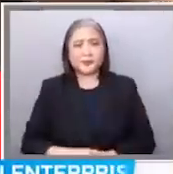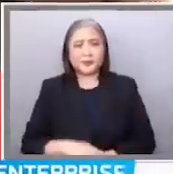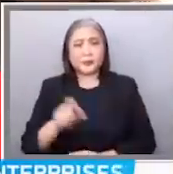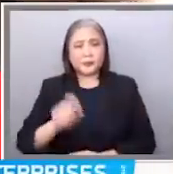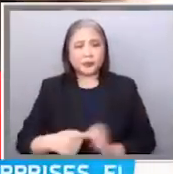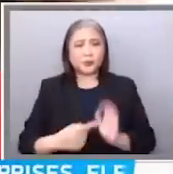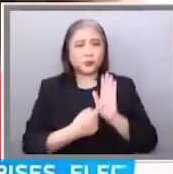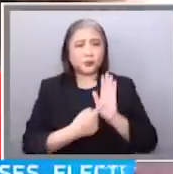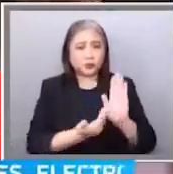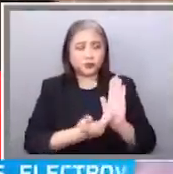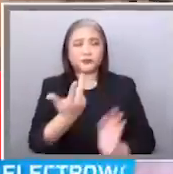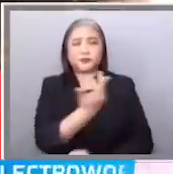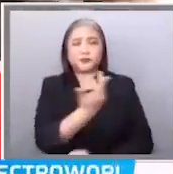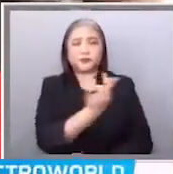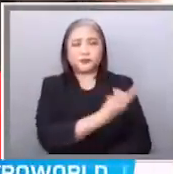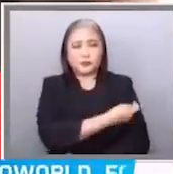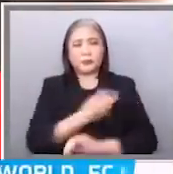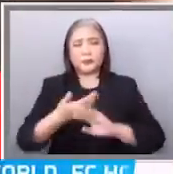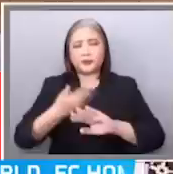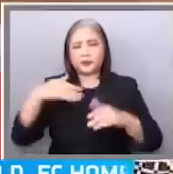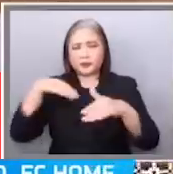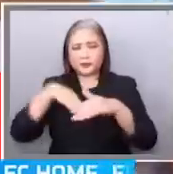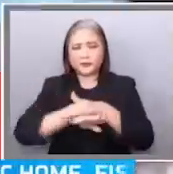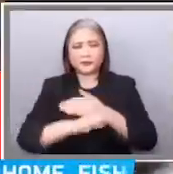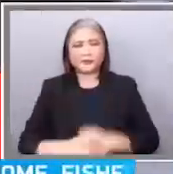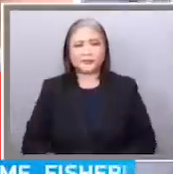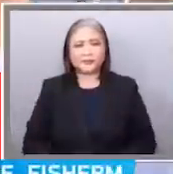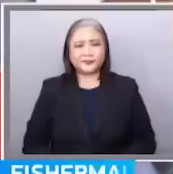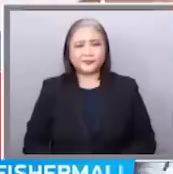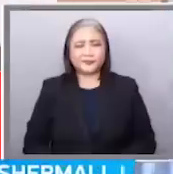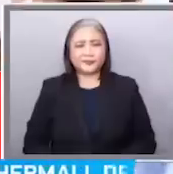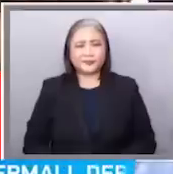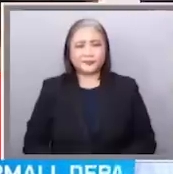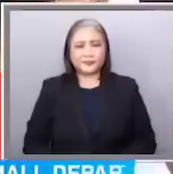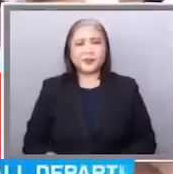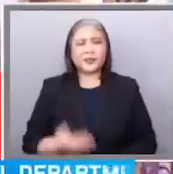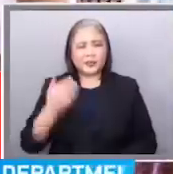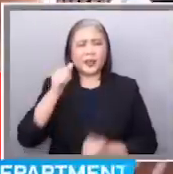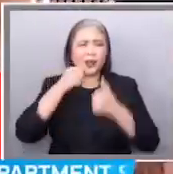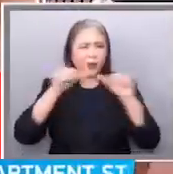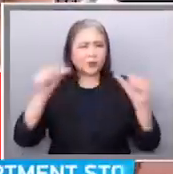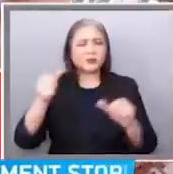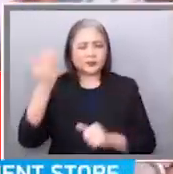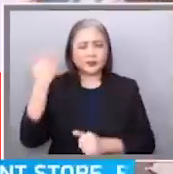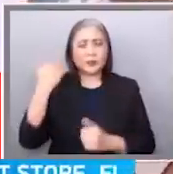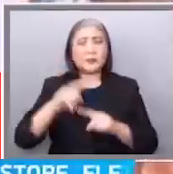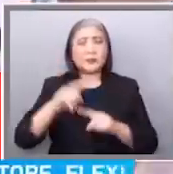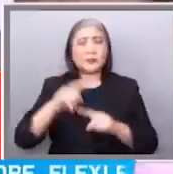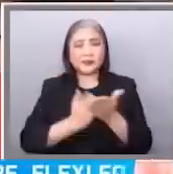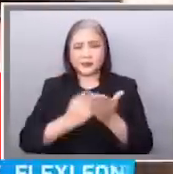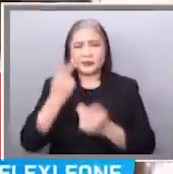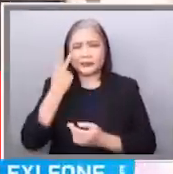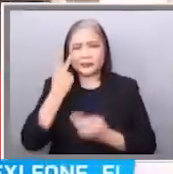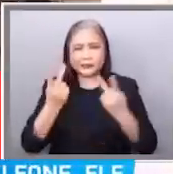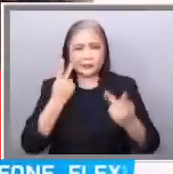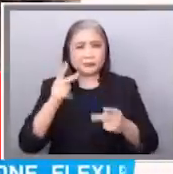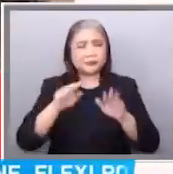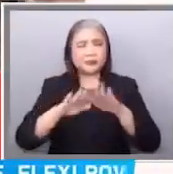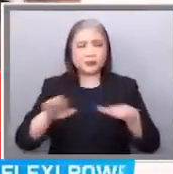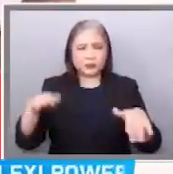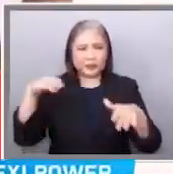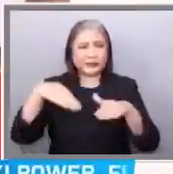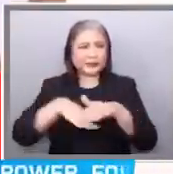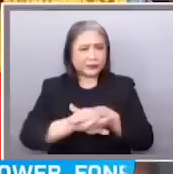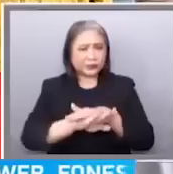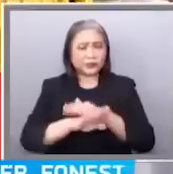vaccination bago makapasok. Matagal na rin naman daw nila itong inanunsyo pero may mangilan-gilan pa rin tayong nakita ng mga bata na dumating kasama ang kanilang mga